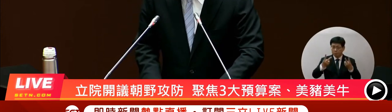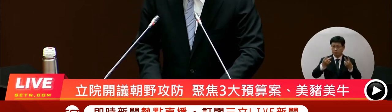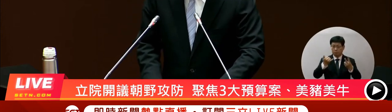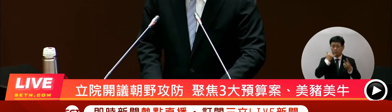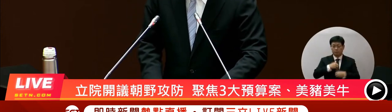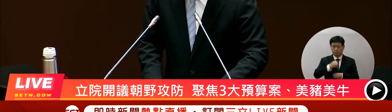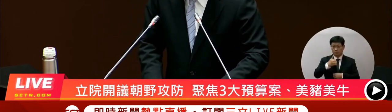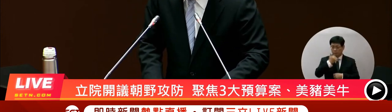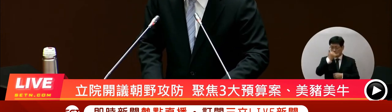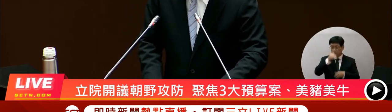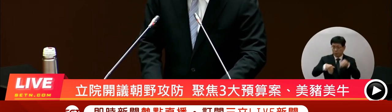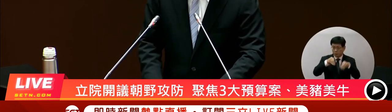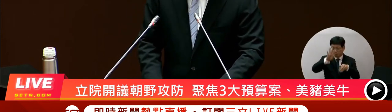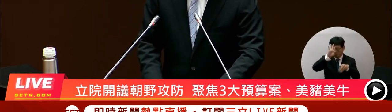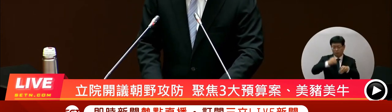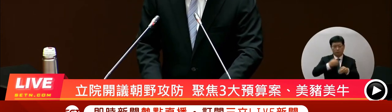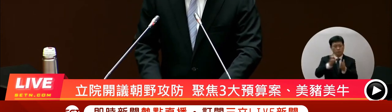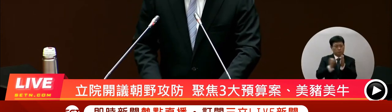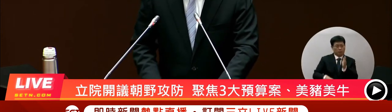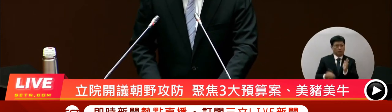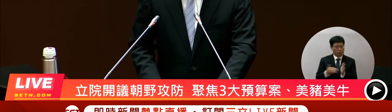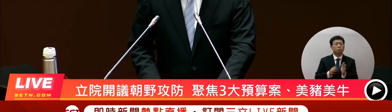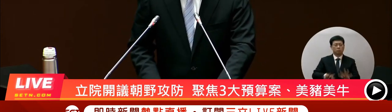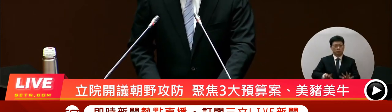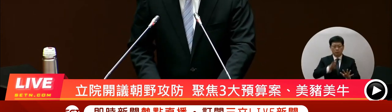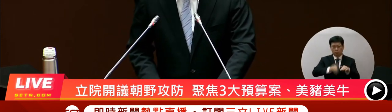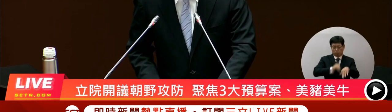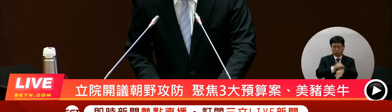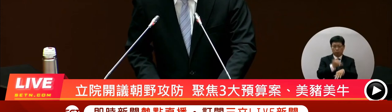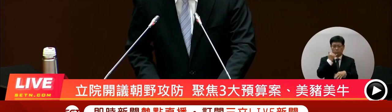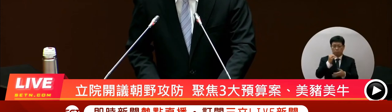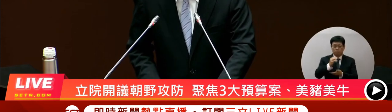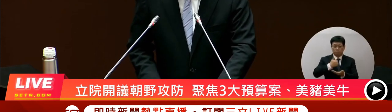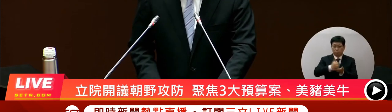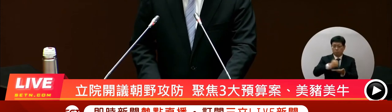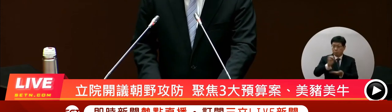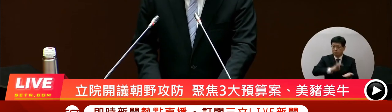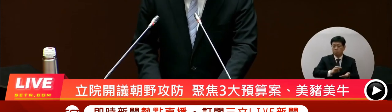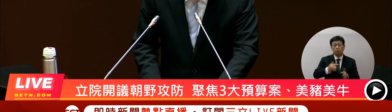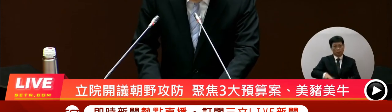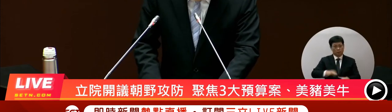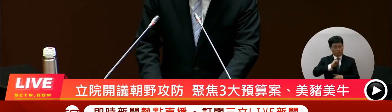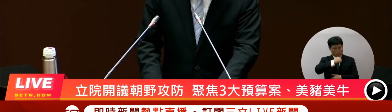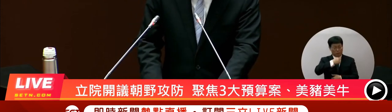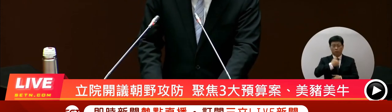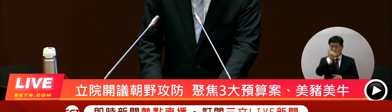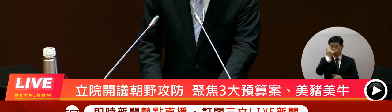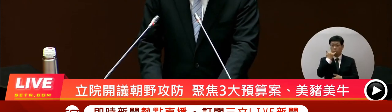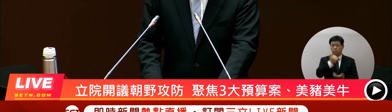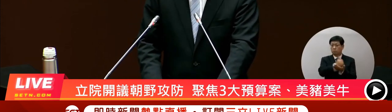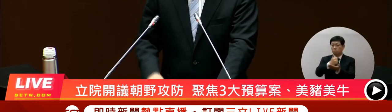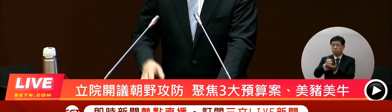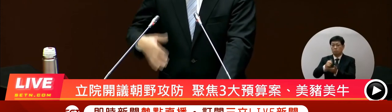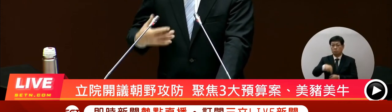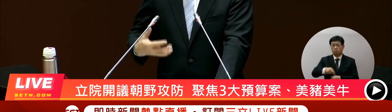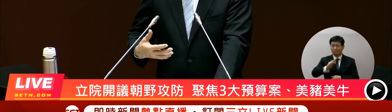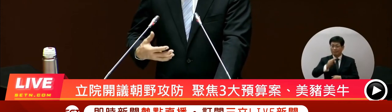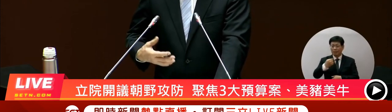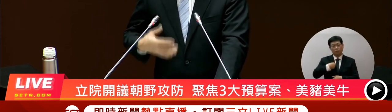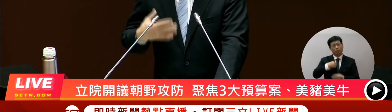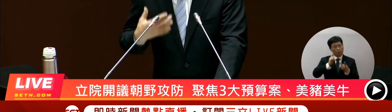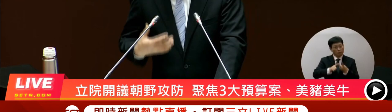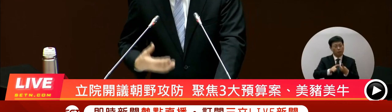疫的疫情，我们拔针成功，现在我们的猪肉可以外销，但我们一方